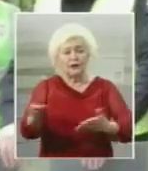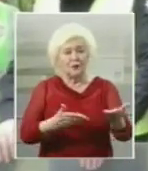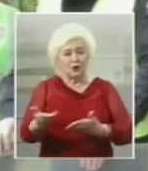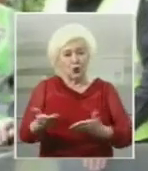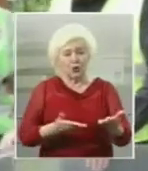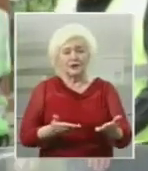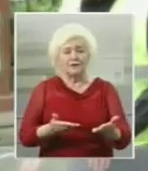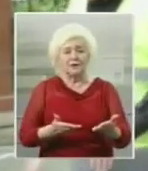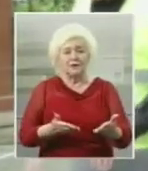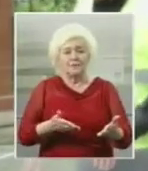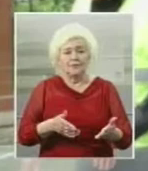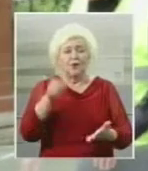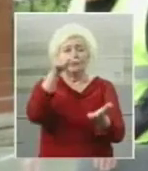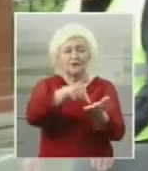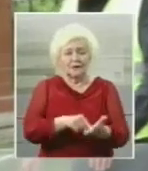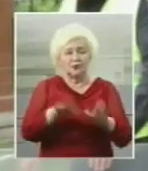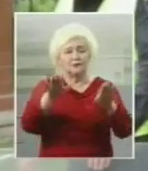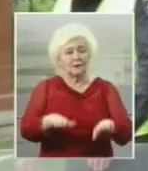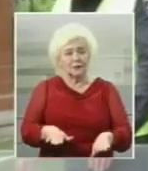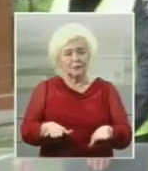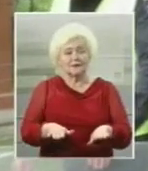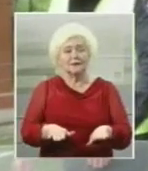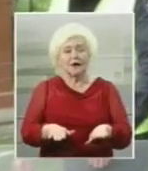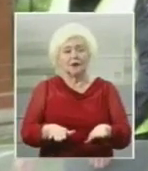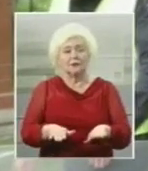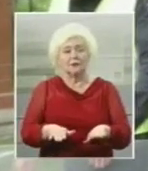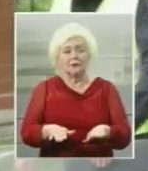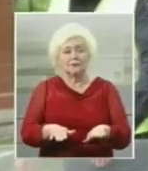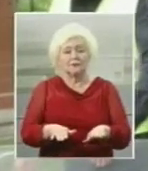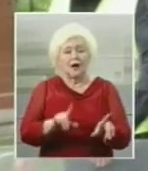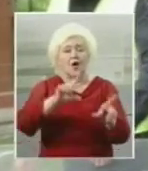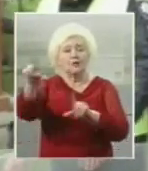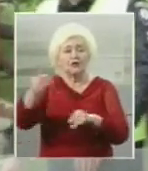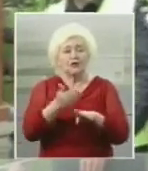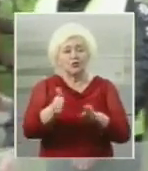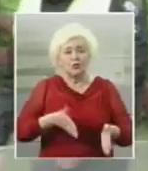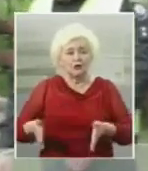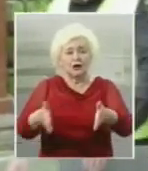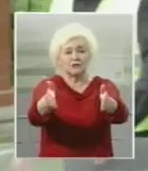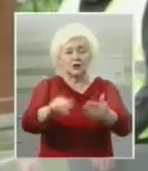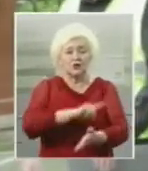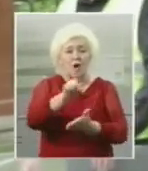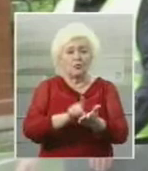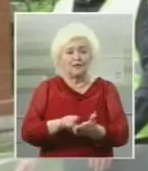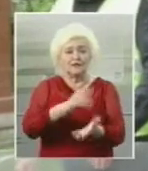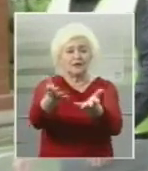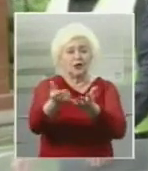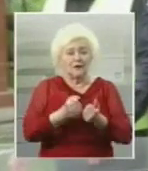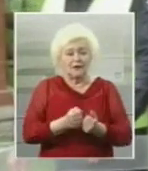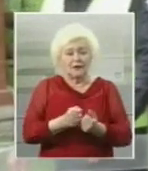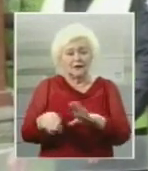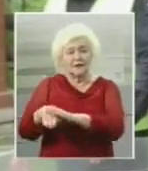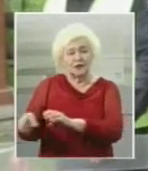переходять у встановлених місцях проїзну частину, вони обов'язково повинні взяти за